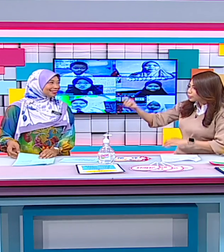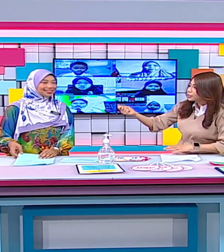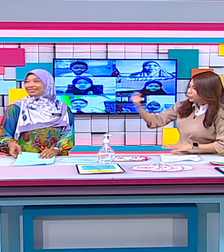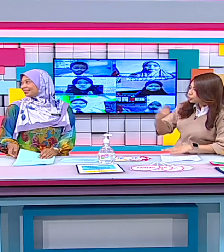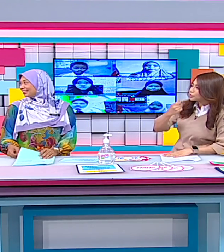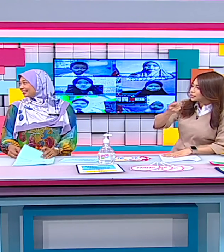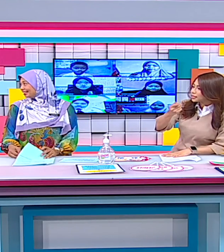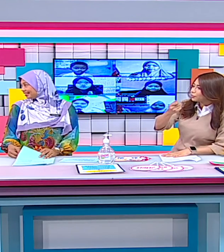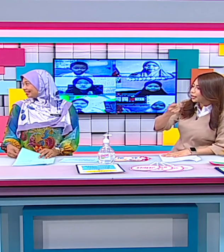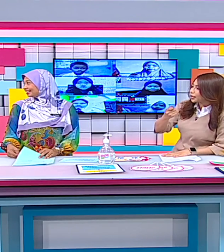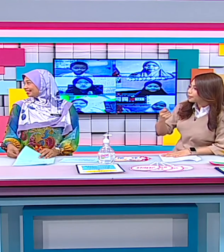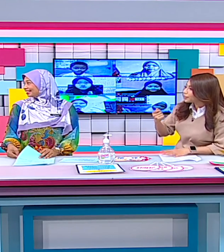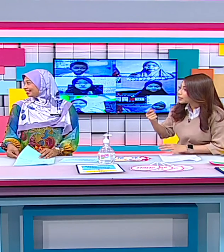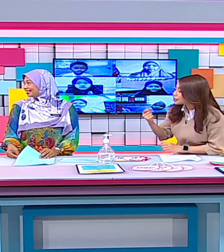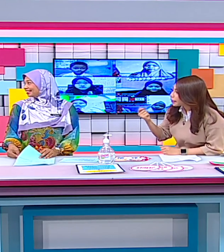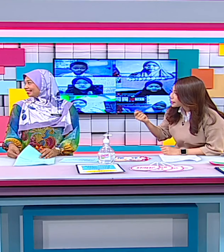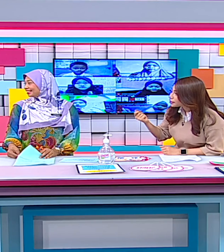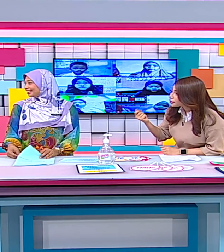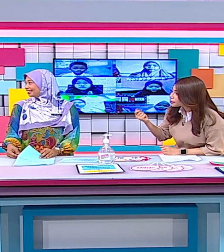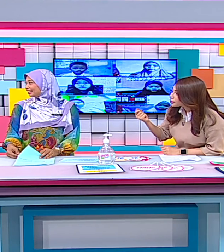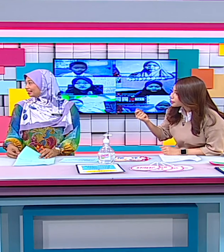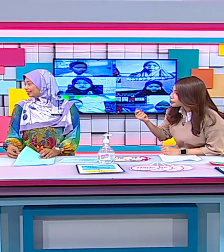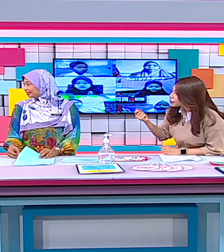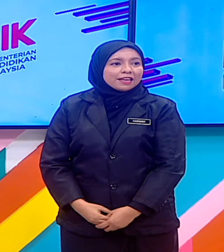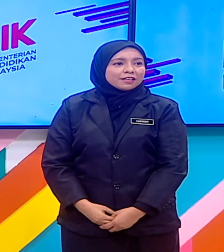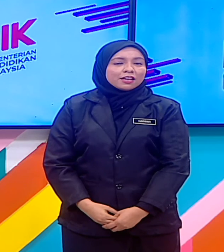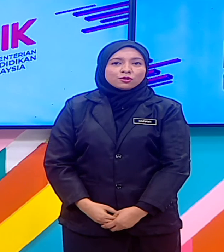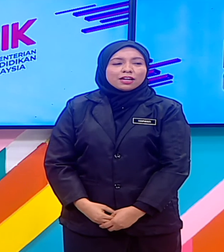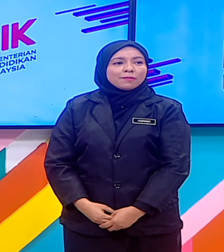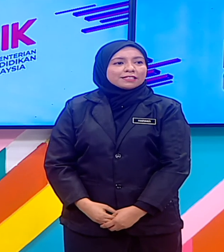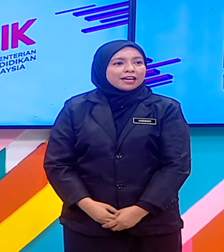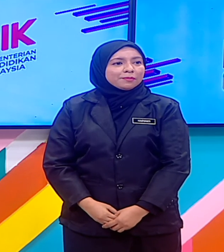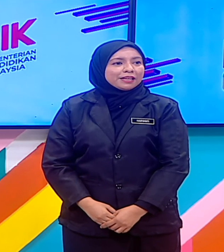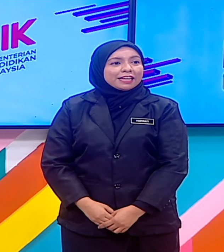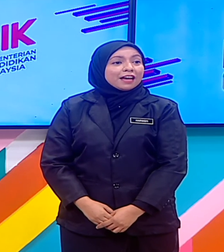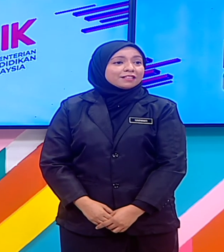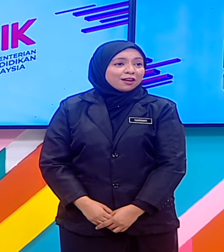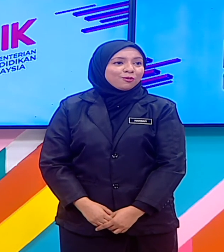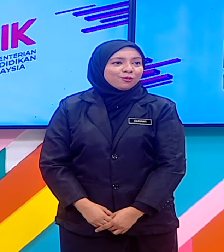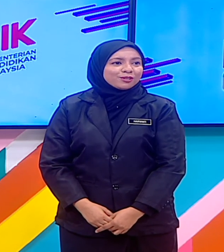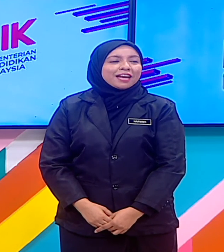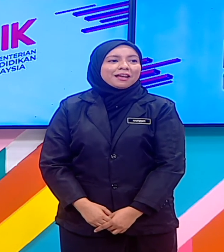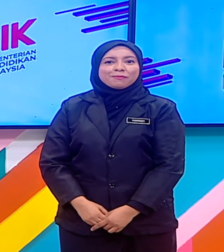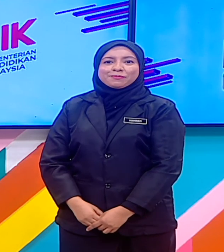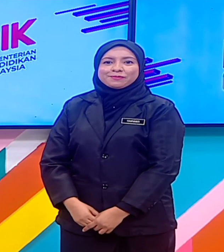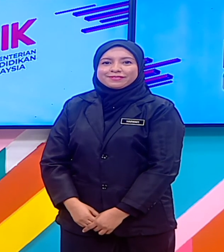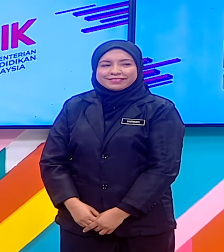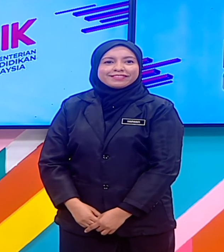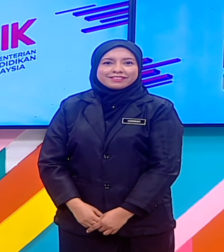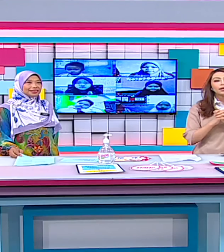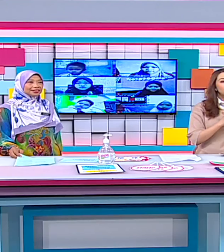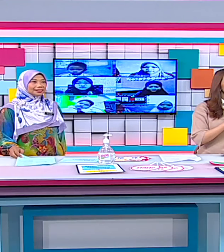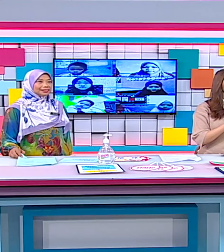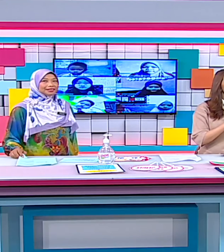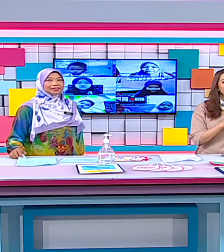Cikgu boleh sebut, saya boleh tolong sambung kan? Daripada? Saya daripada Sekolah Kebangsaan Pendidikan Khas Selangor.